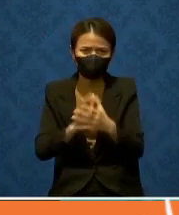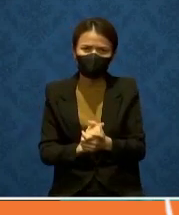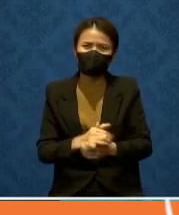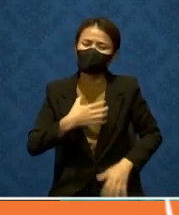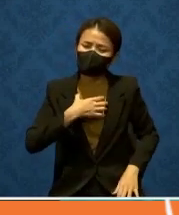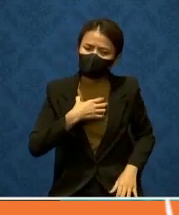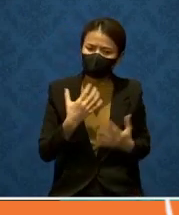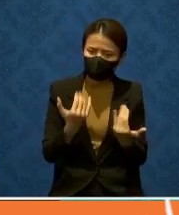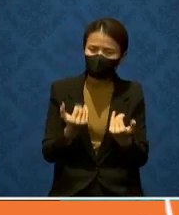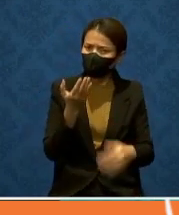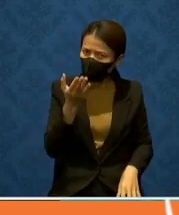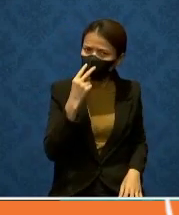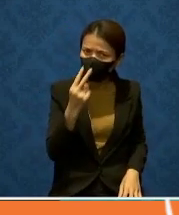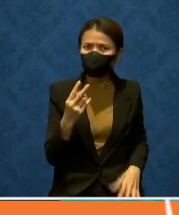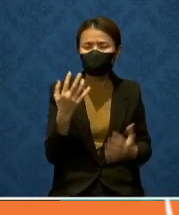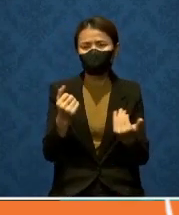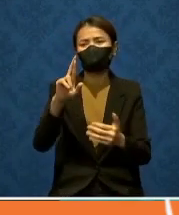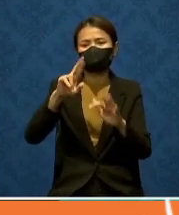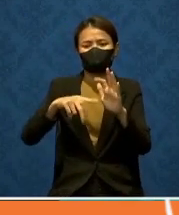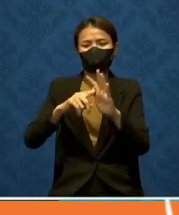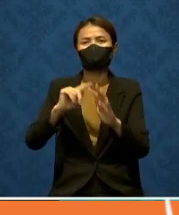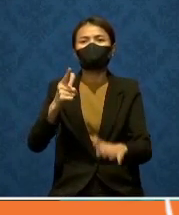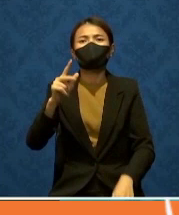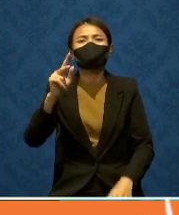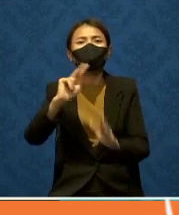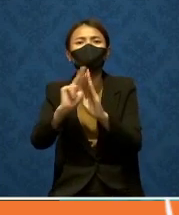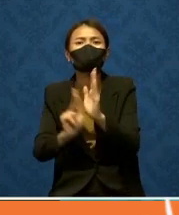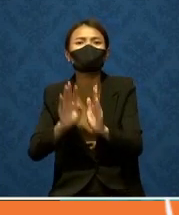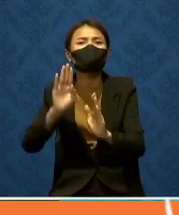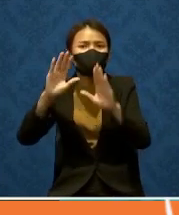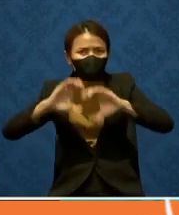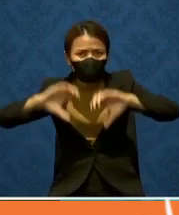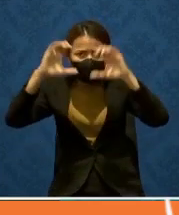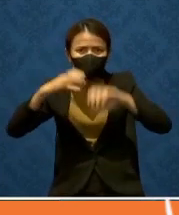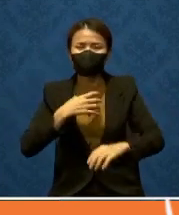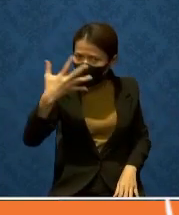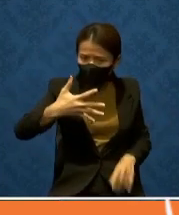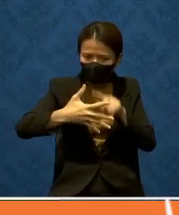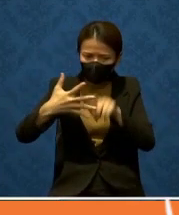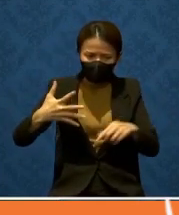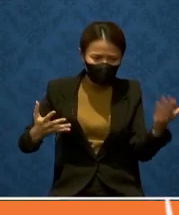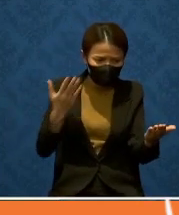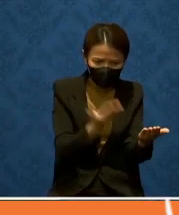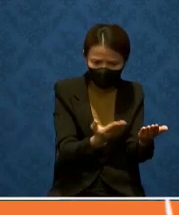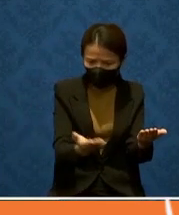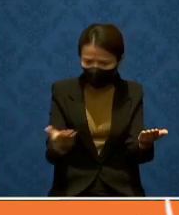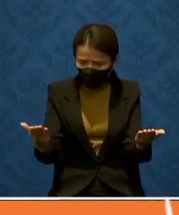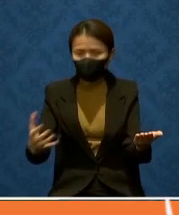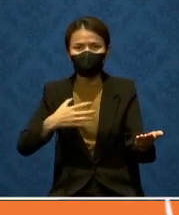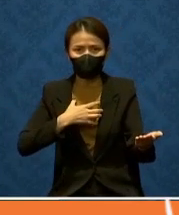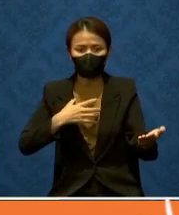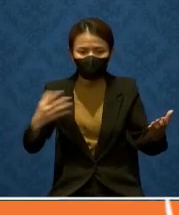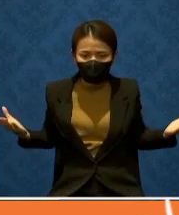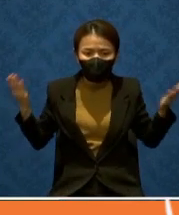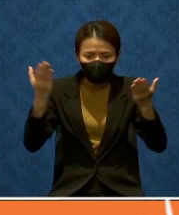ราอยากจะเห็นร่างของกฎหมายทั้ง5ร่างรวมถึงร่างของครม.เนี่ยได้มาบรรจุและพิจารณาในสภาแห่งนี้เ